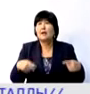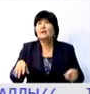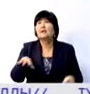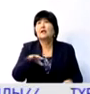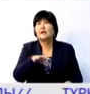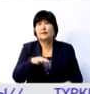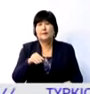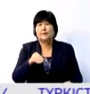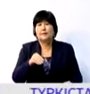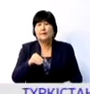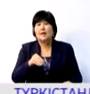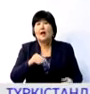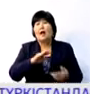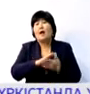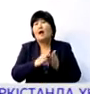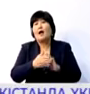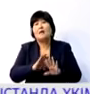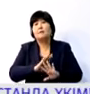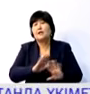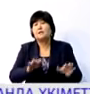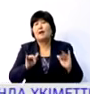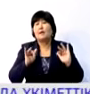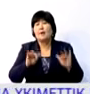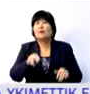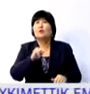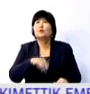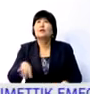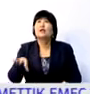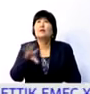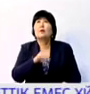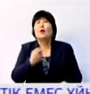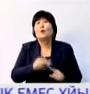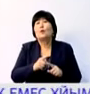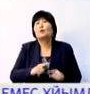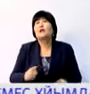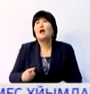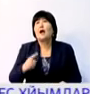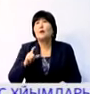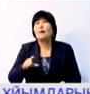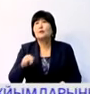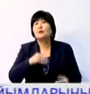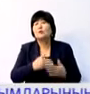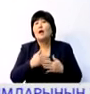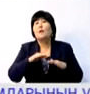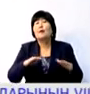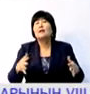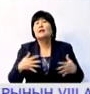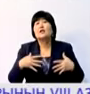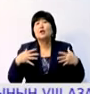жаңағы қалыптаспаған бағыттағы жұмыстарының барлығын осы мамандар жұмыс жасайды. Балалардың